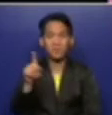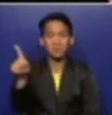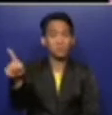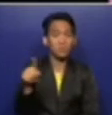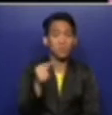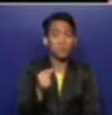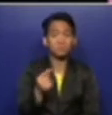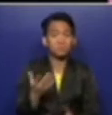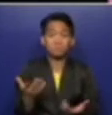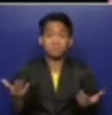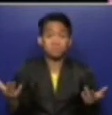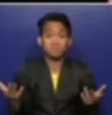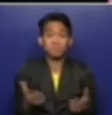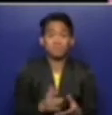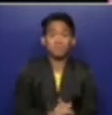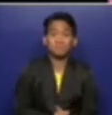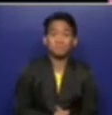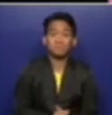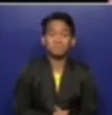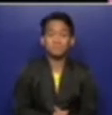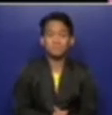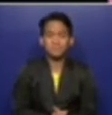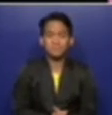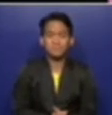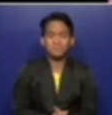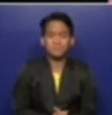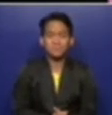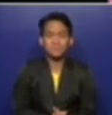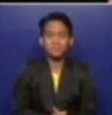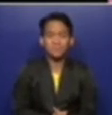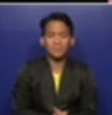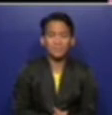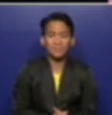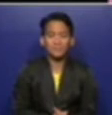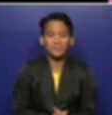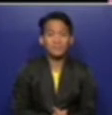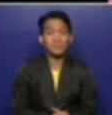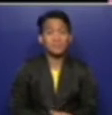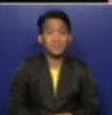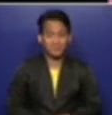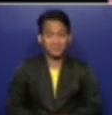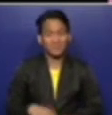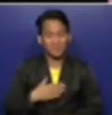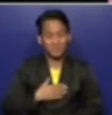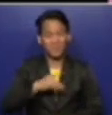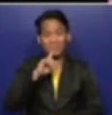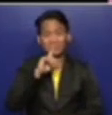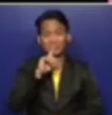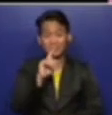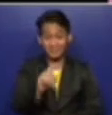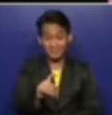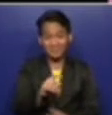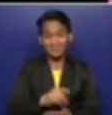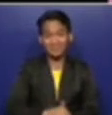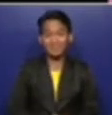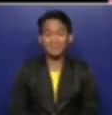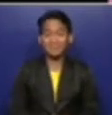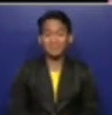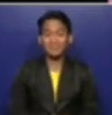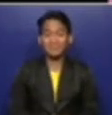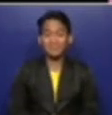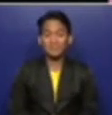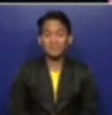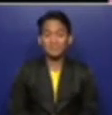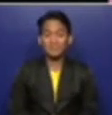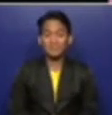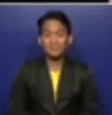หมอ ท่านประธานครับ นะครับถามกระท ู้ผมจะเข้าสู่ข้อคำถามจากการชุมนุมเรีย